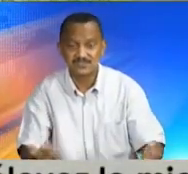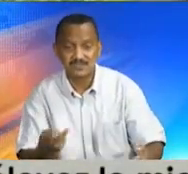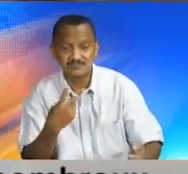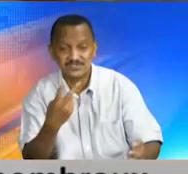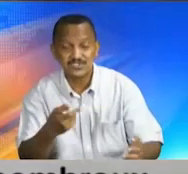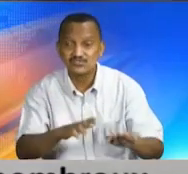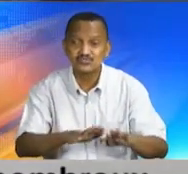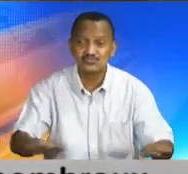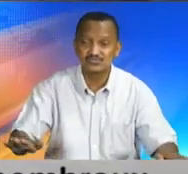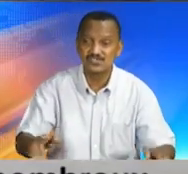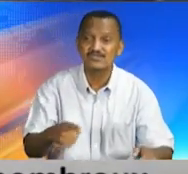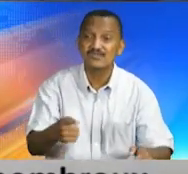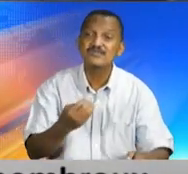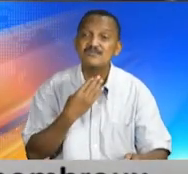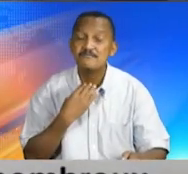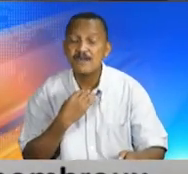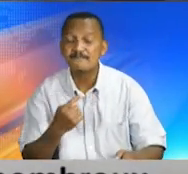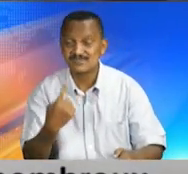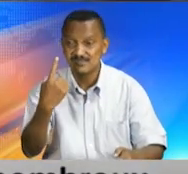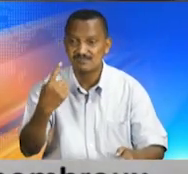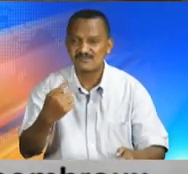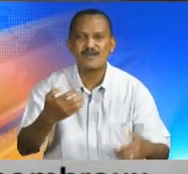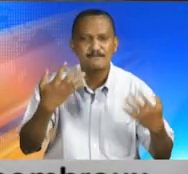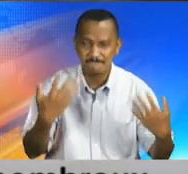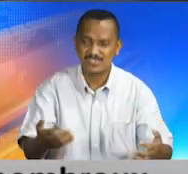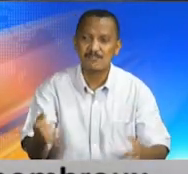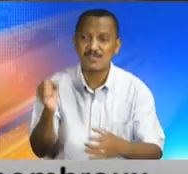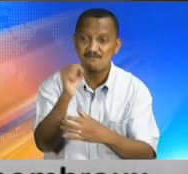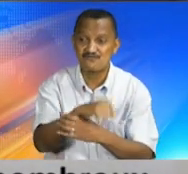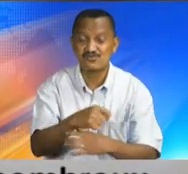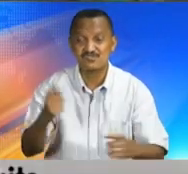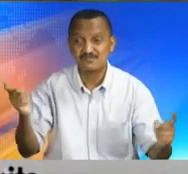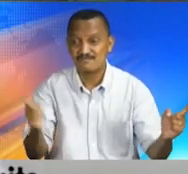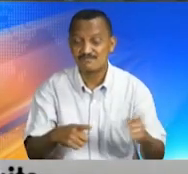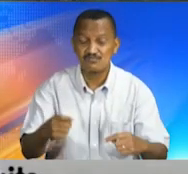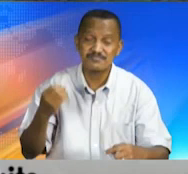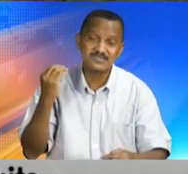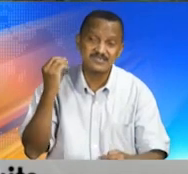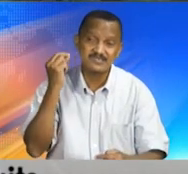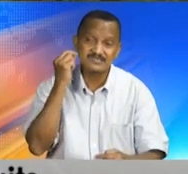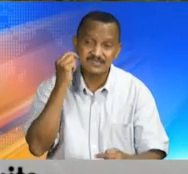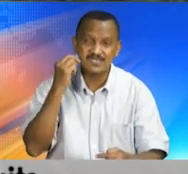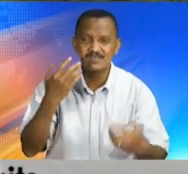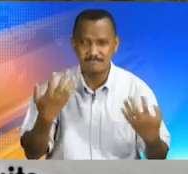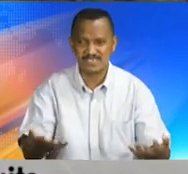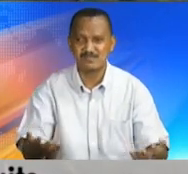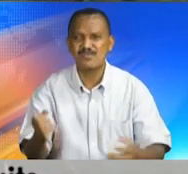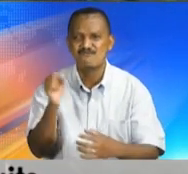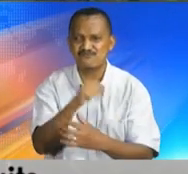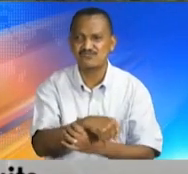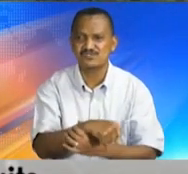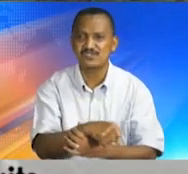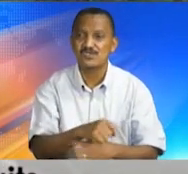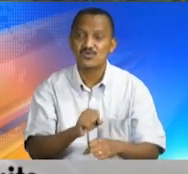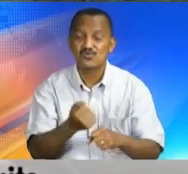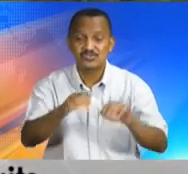ianao andrava. Tsy ny mamy tantely ihany, maro karazany ireo vokatra azo avy amin'ny fiompiana tantely. Vokatra be dia be zany tokony ho azo amin'le trano